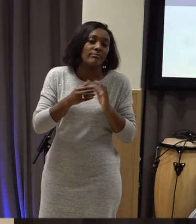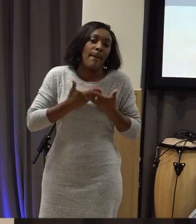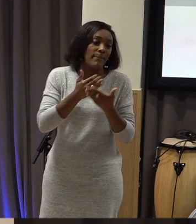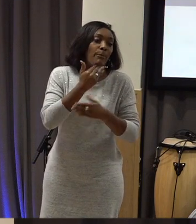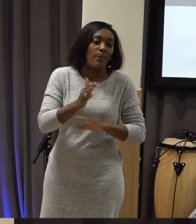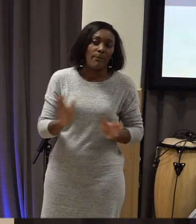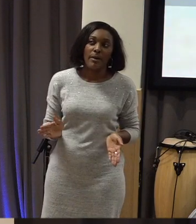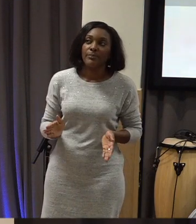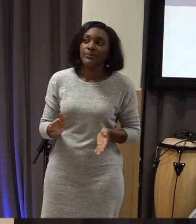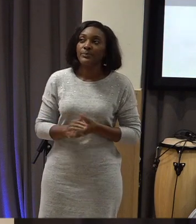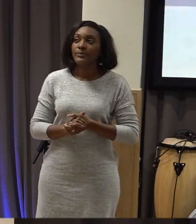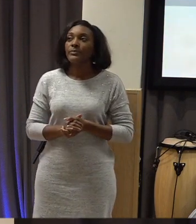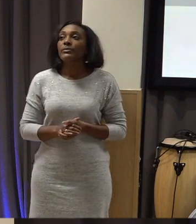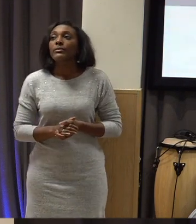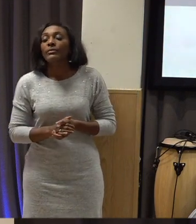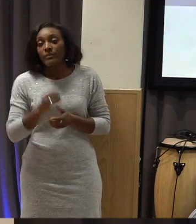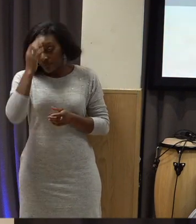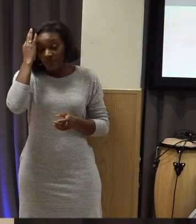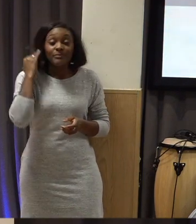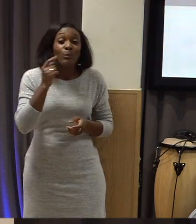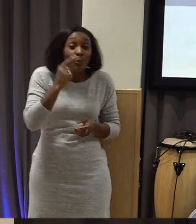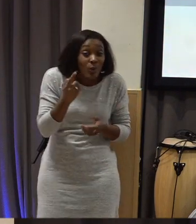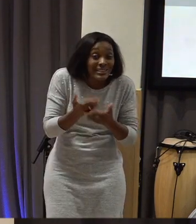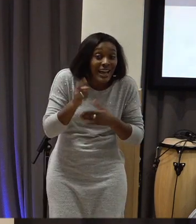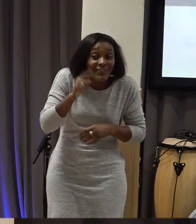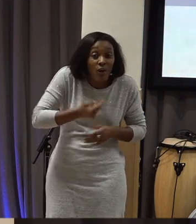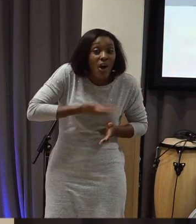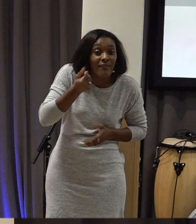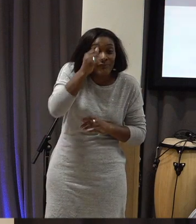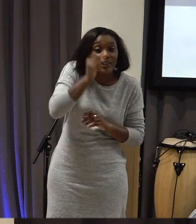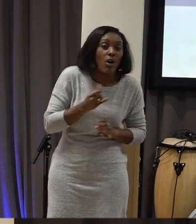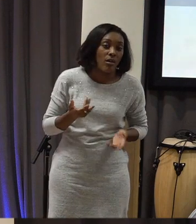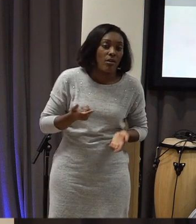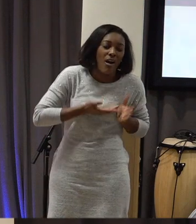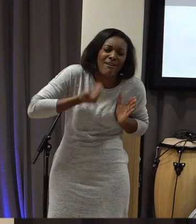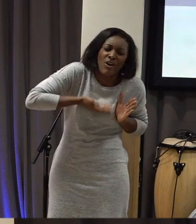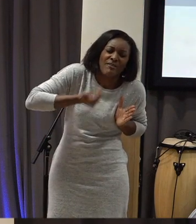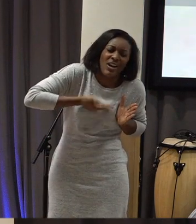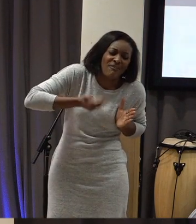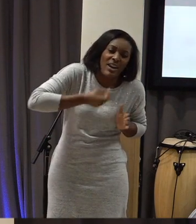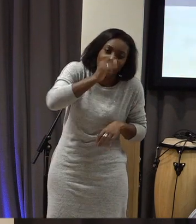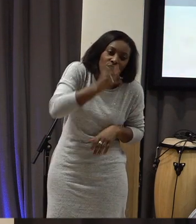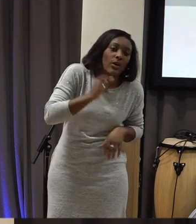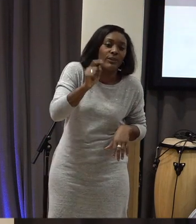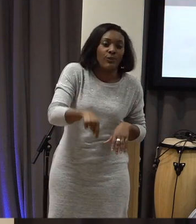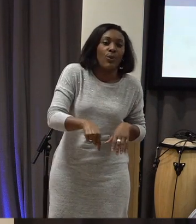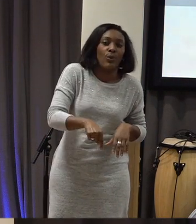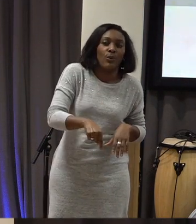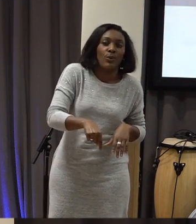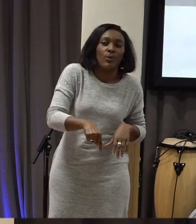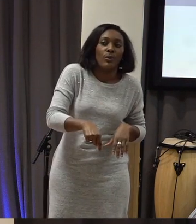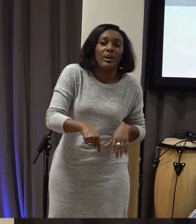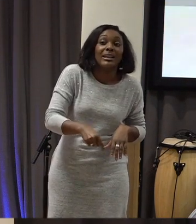Et là, ce que je vais faire, c'est que je veux t'inviter simplement à venir rendre à